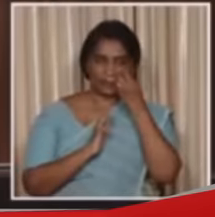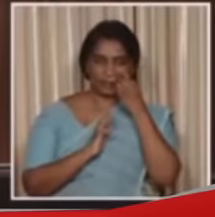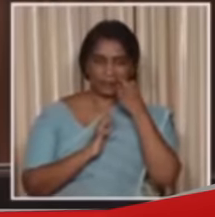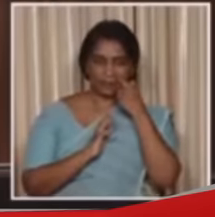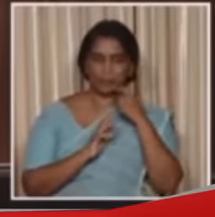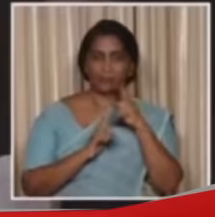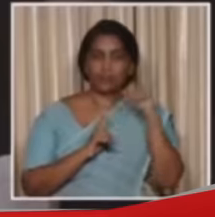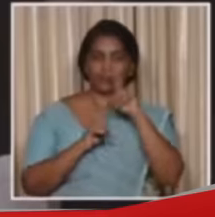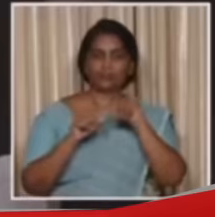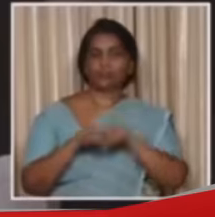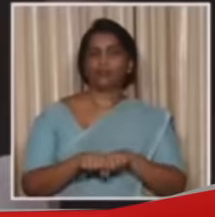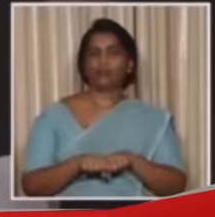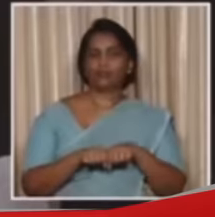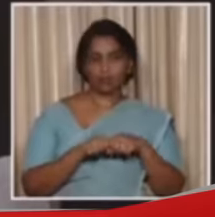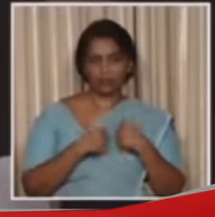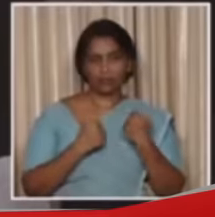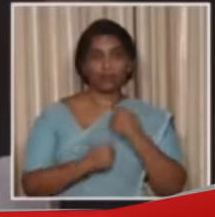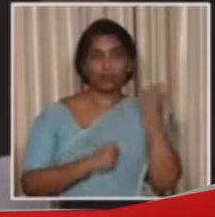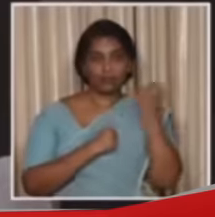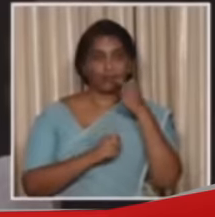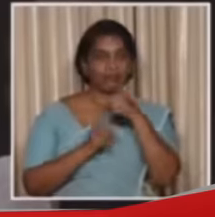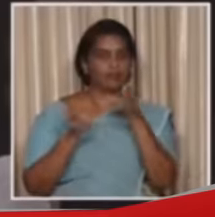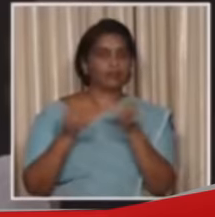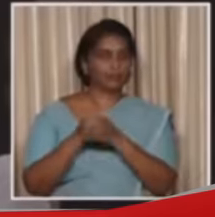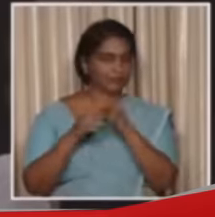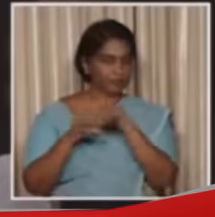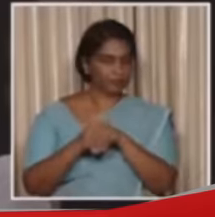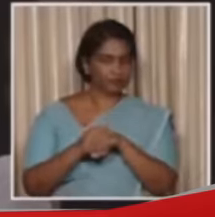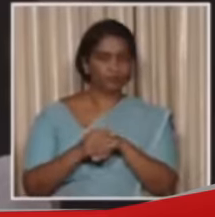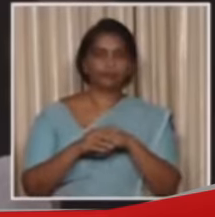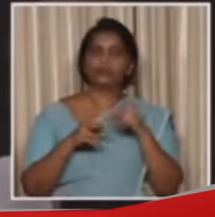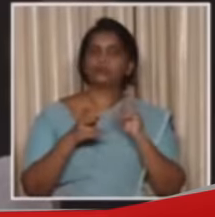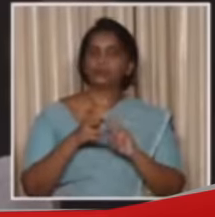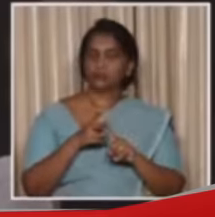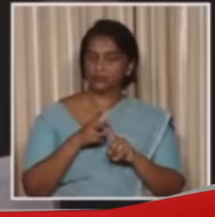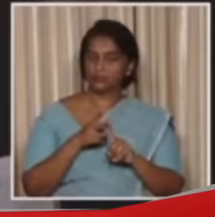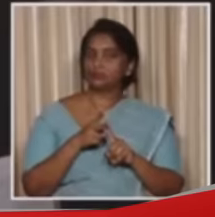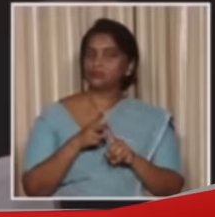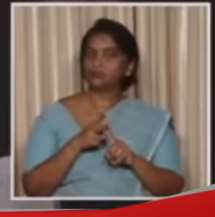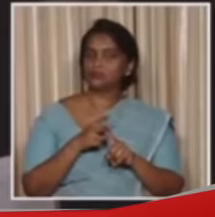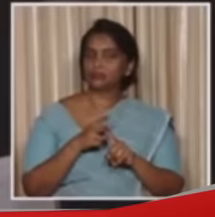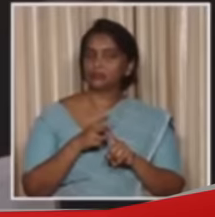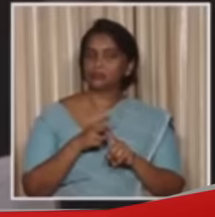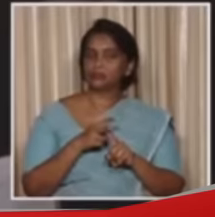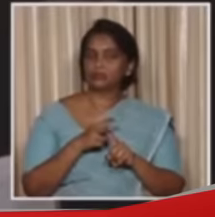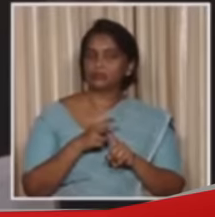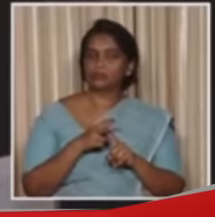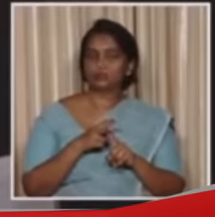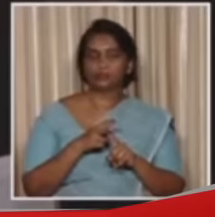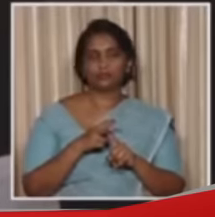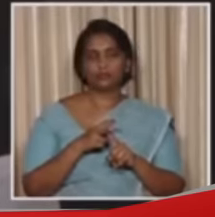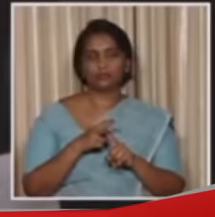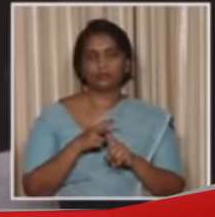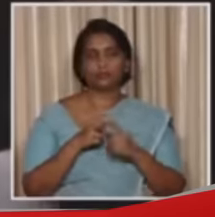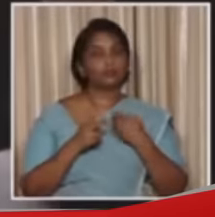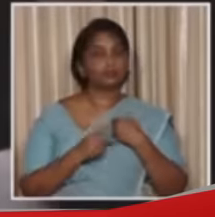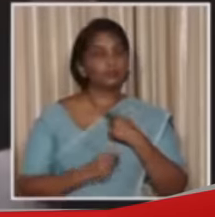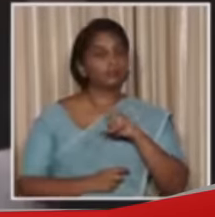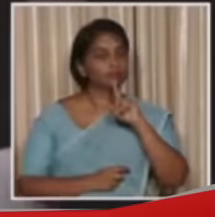පළවෙනි පදේම කඩලා තියෙනවා ඒ කතා කරන පක්ෂය තුල. ඊට පස්සේ දෙවෙනි කාරණය ගැන කතා කරොත් එහෙම මම